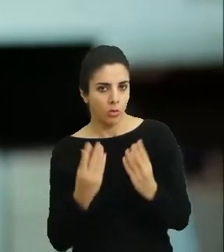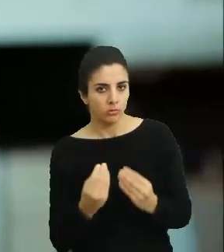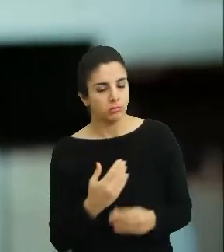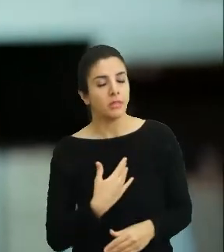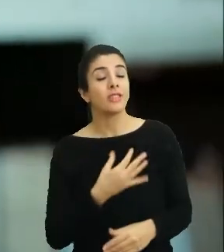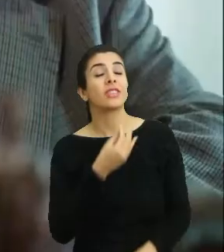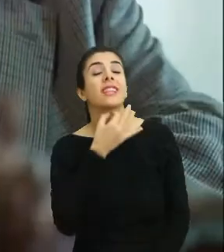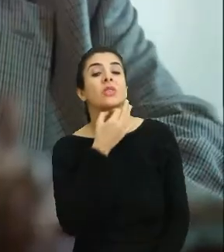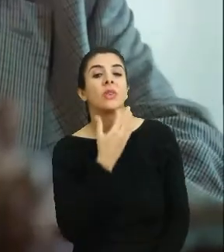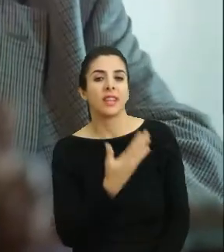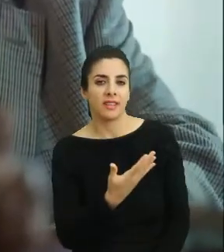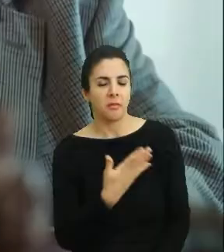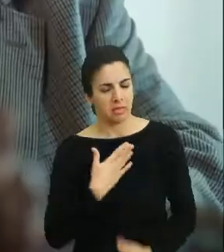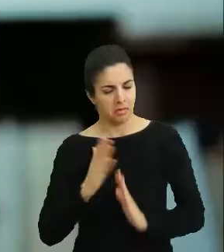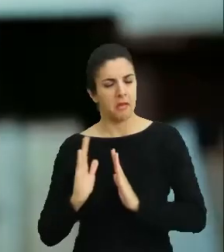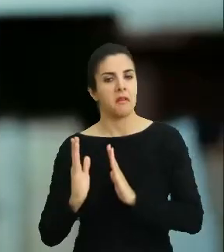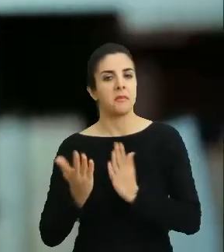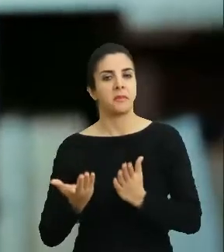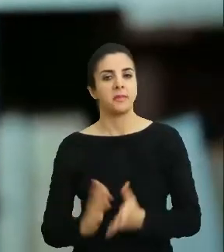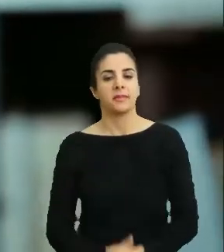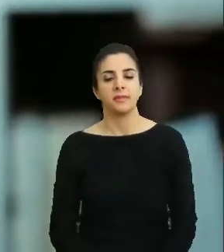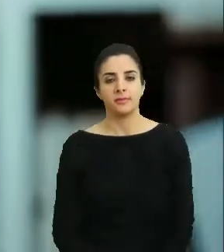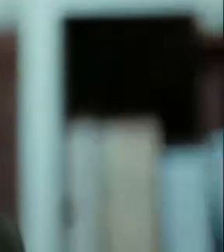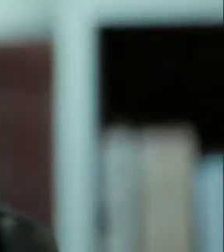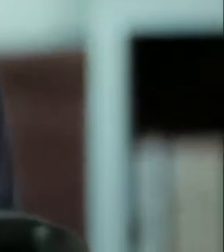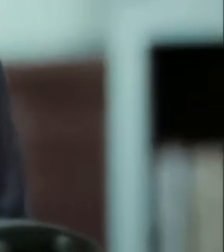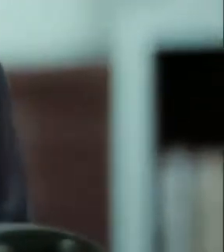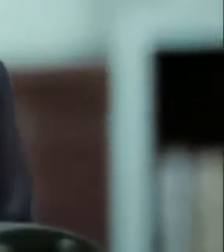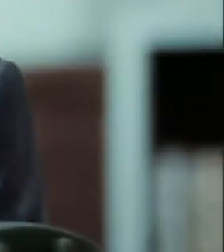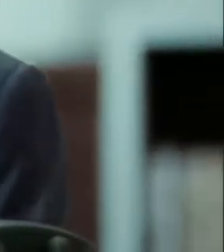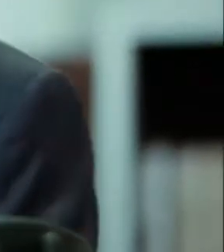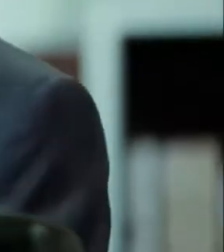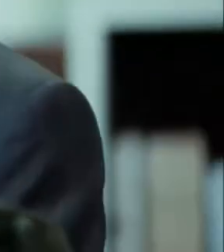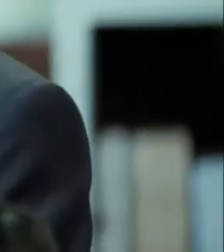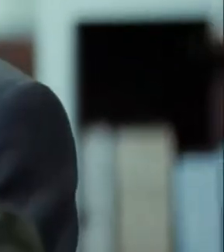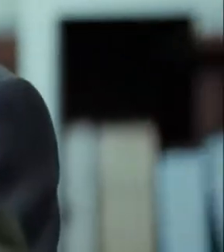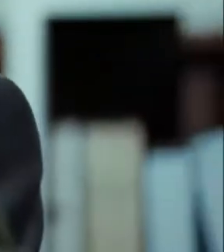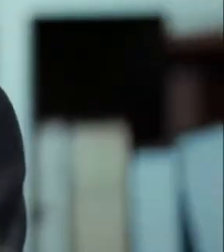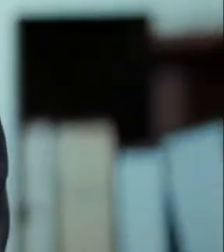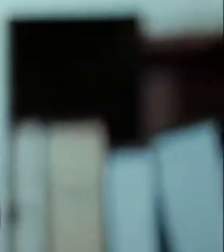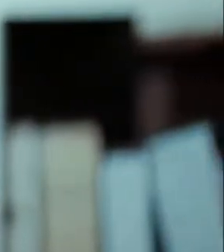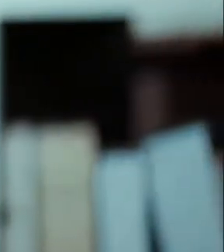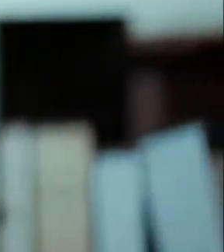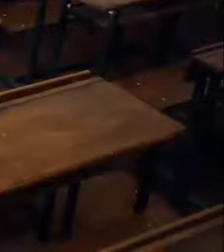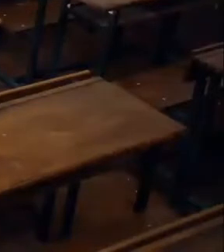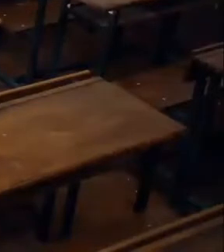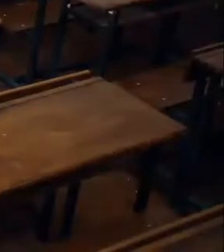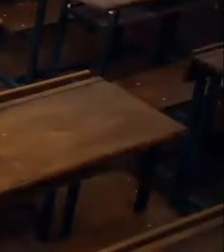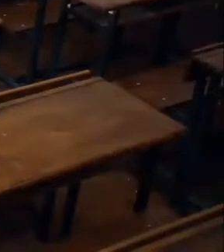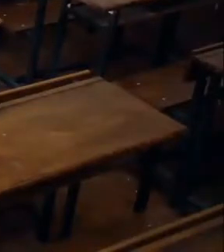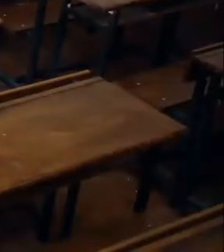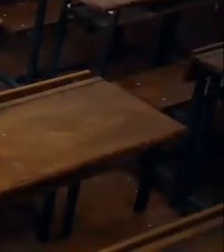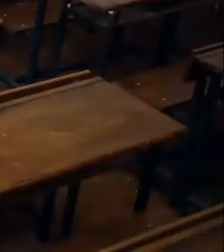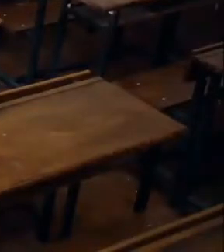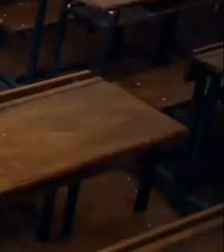teşekkür ederim Adnan Bey. Devam. Fuat çayını yudumlarken Adnan garipsemiş bakarak çayını uzandı. Boş sınıfta